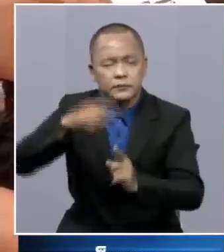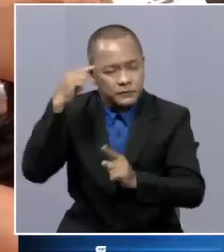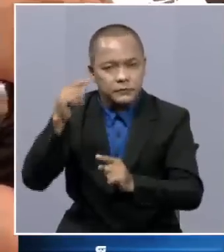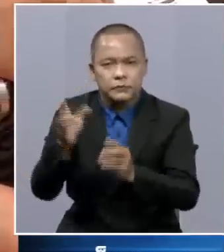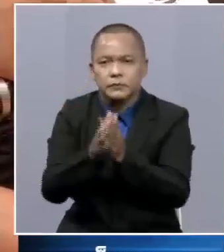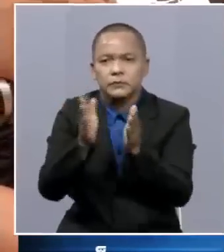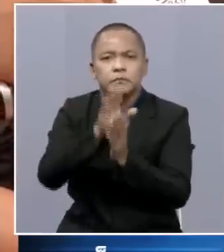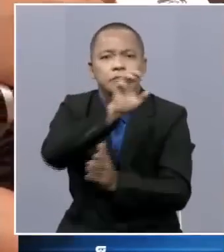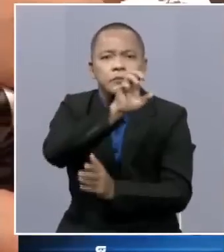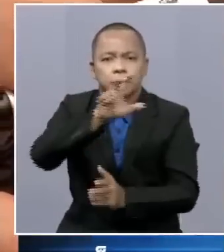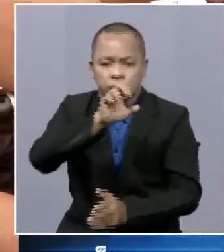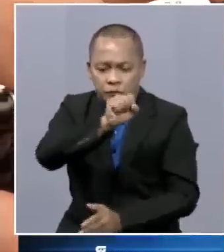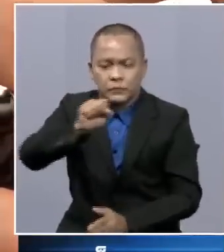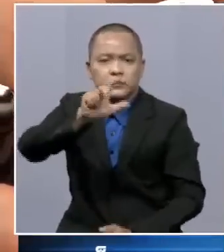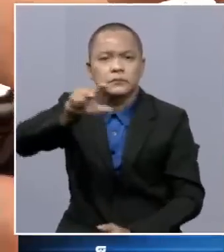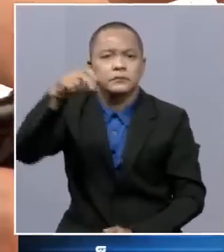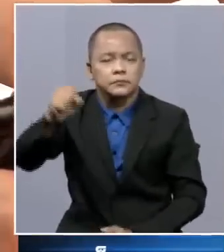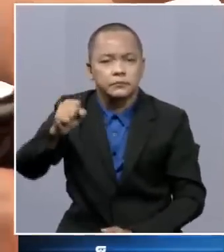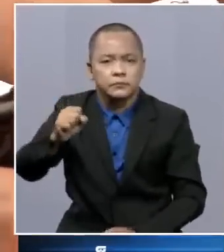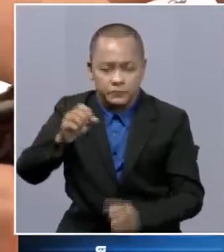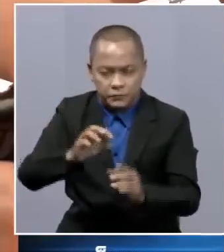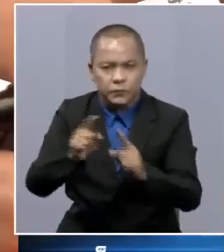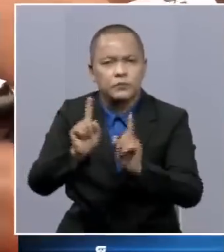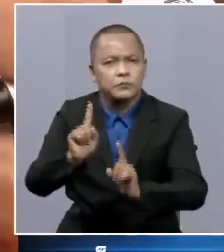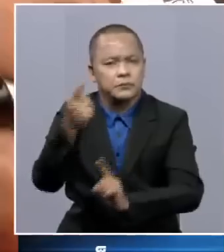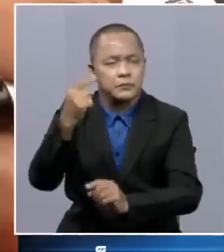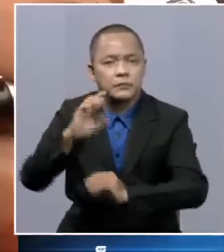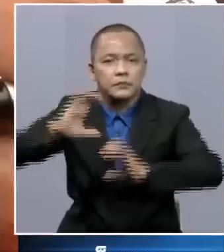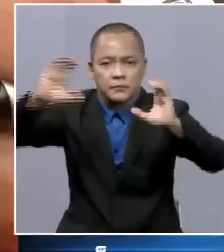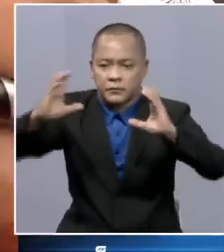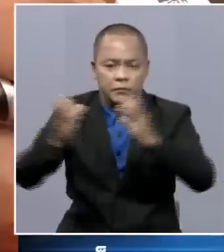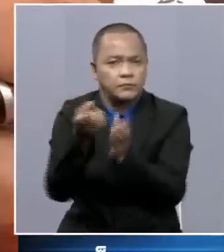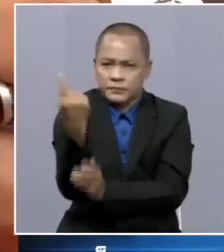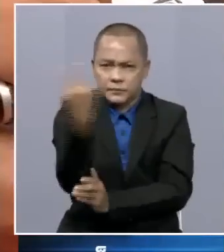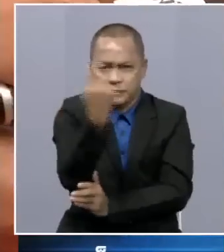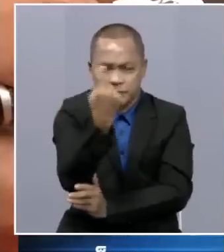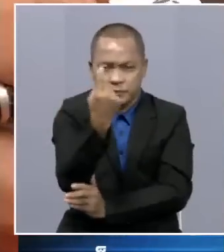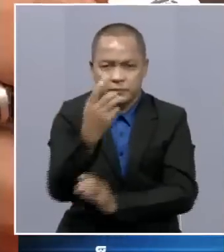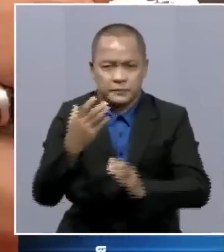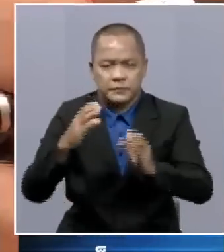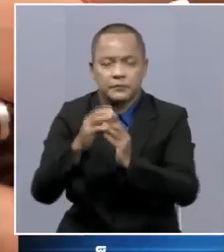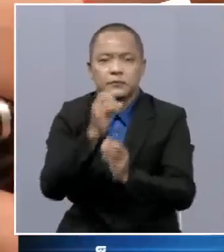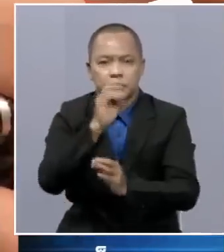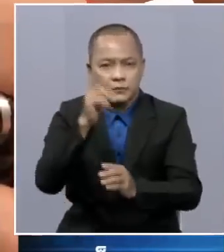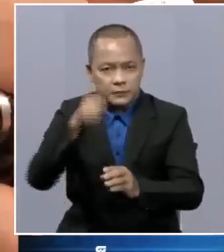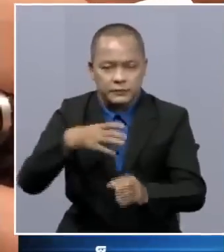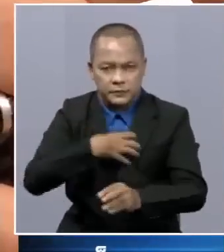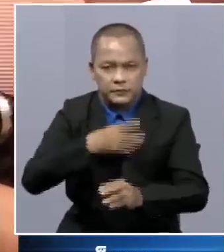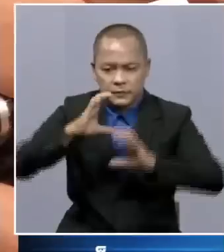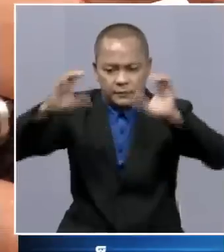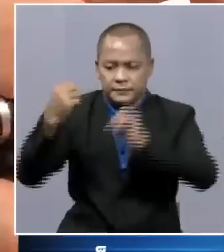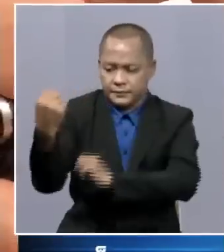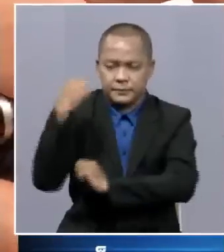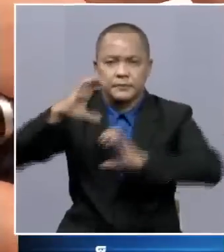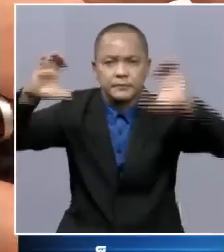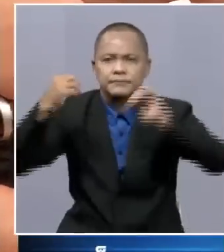ได้เสียง310เสียงในหมุดหมายใหม่เนี่ยมันก็เหมือนกับว่าเป็นรัฐบาลพรรคเดียวของเพื่อไทยเลยเนี่ยนะครับคุณอุ๊งอิ๊งบอกว่าจริงๆแล้วอยากจะเป็นรัฐบาลที่เข้ม